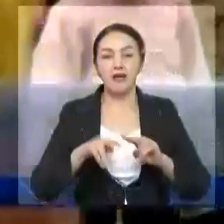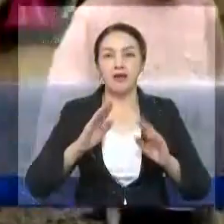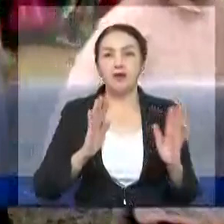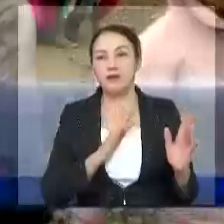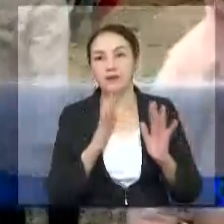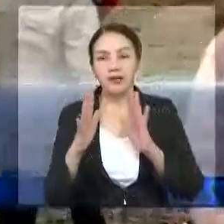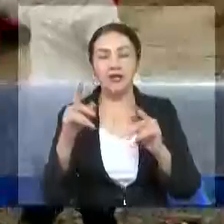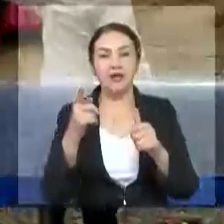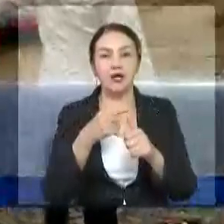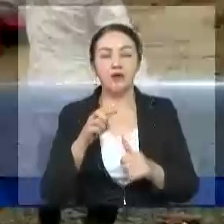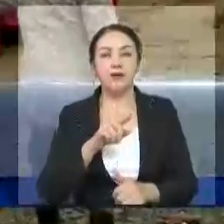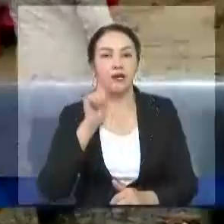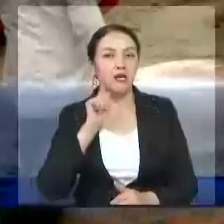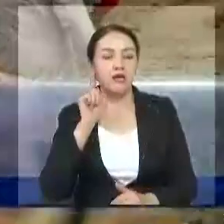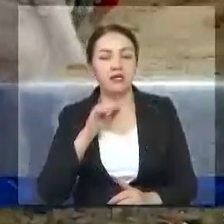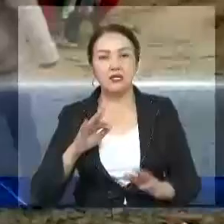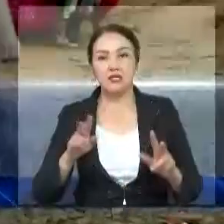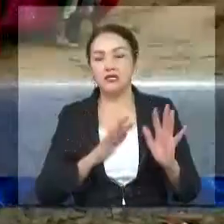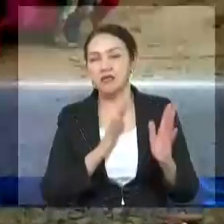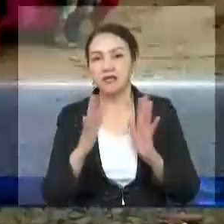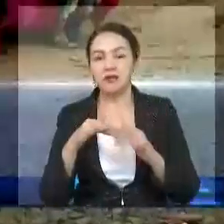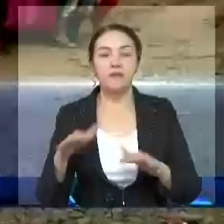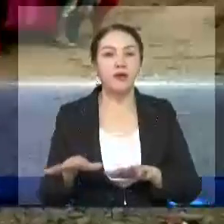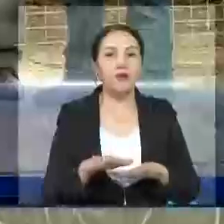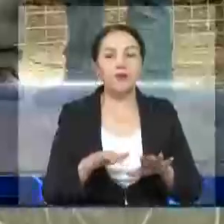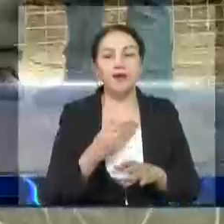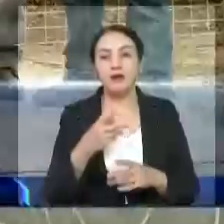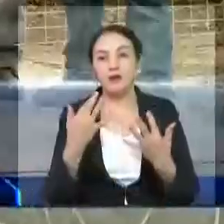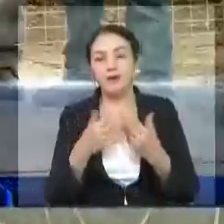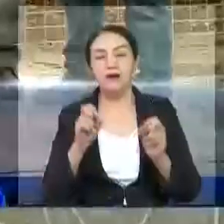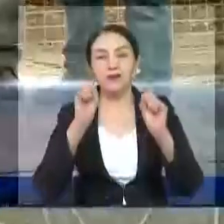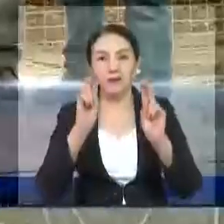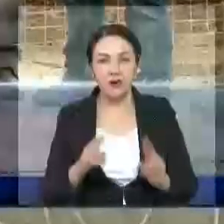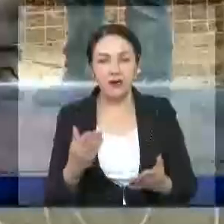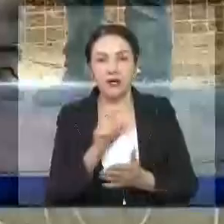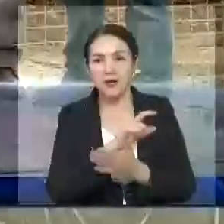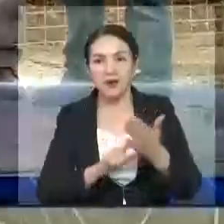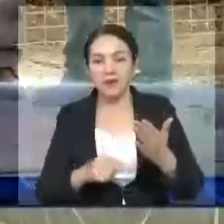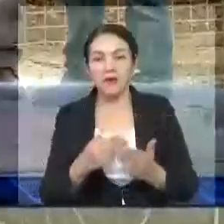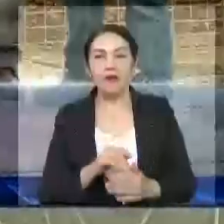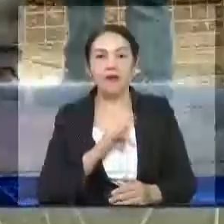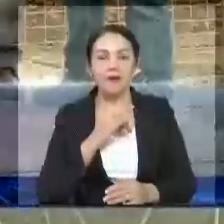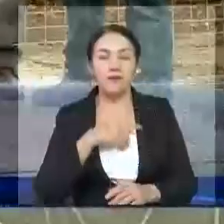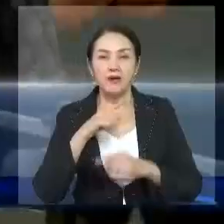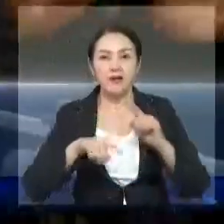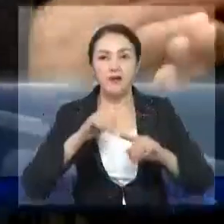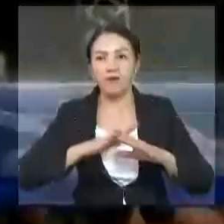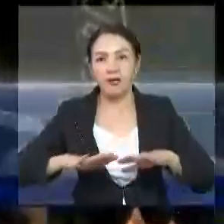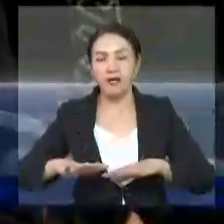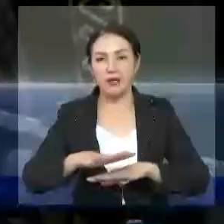слово будет называться старя в ходе мероприятия моло прочитала специальное стихотворение в честь родного